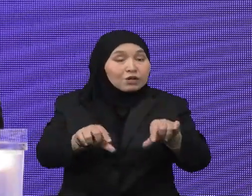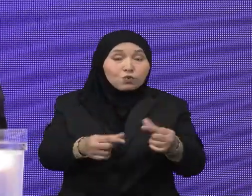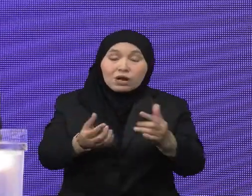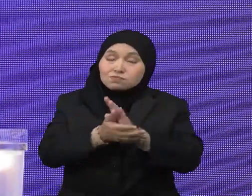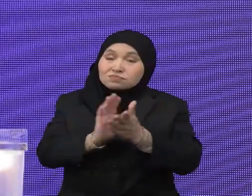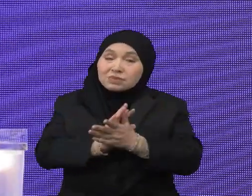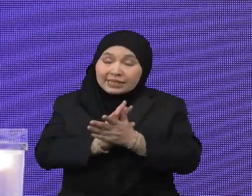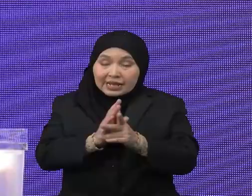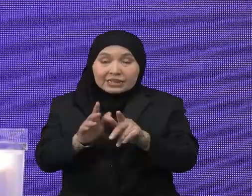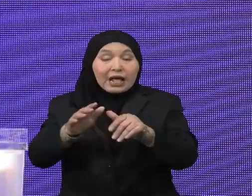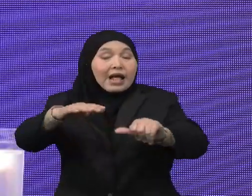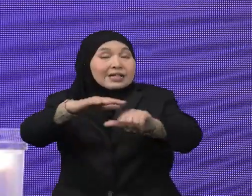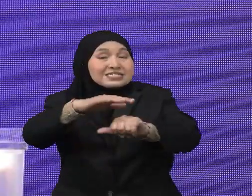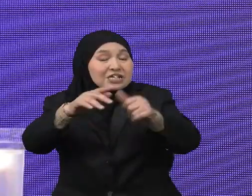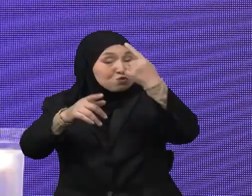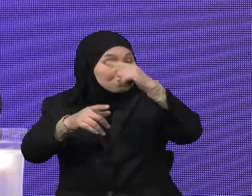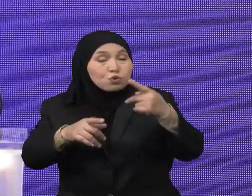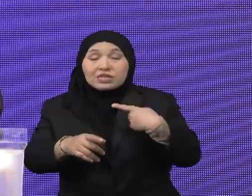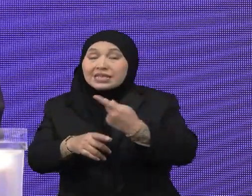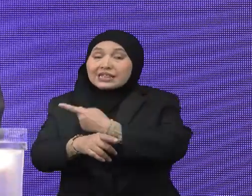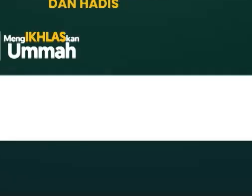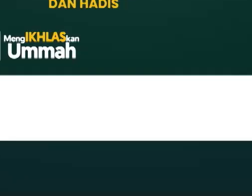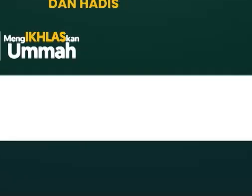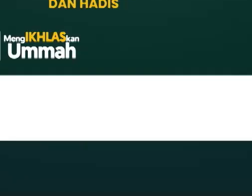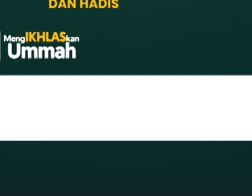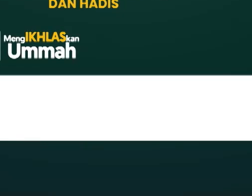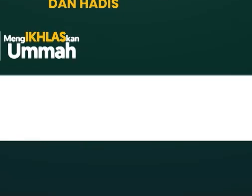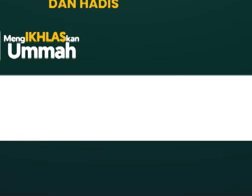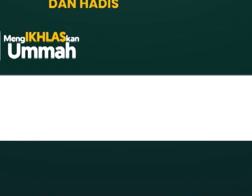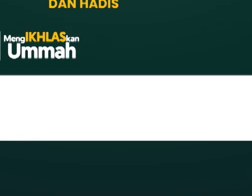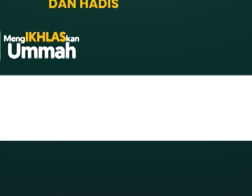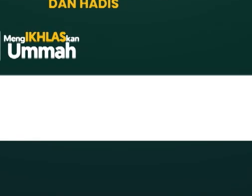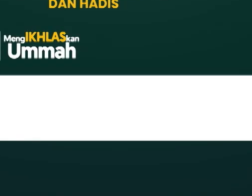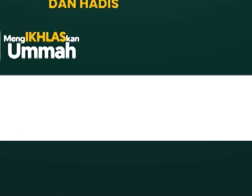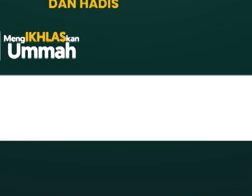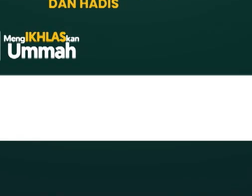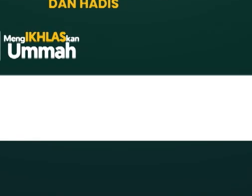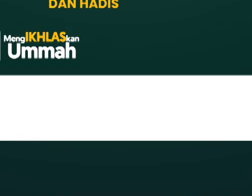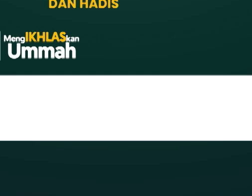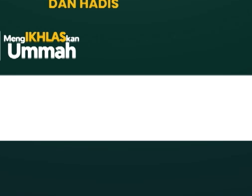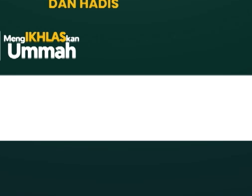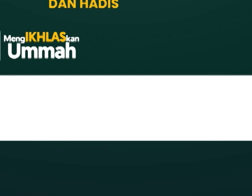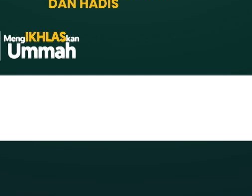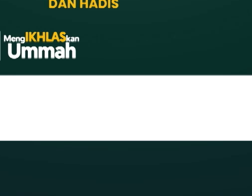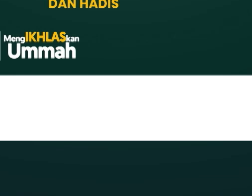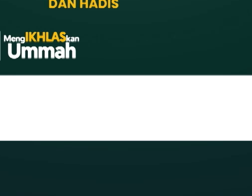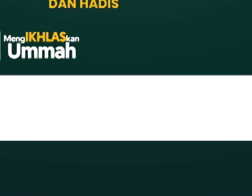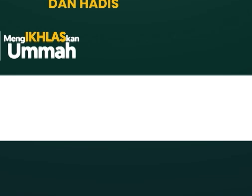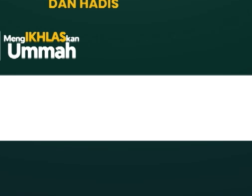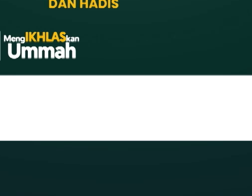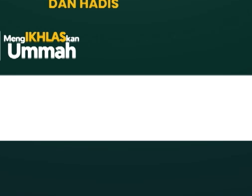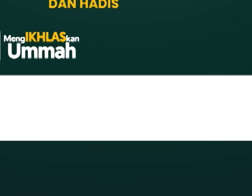medium sebagai platform untuk kita menyumbang dan juga menggerakkan activity al-quran kajian Alquran